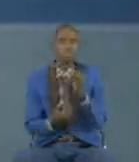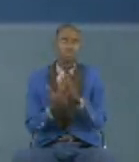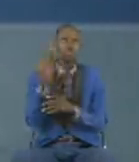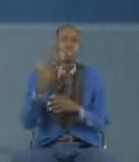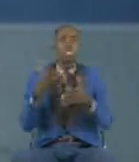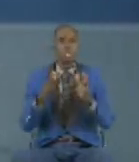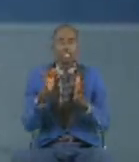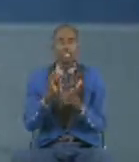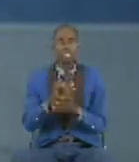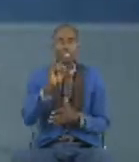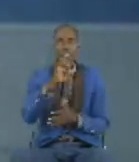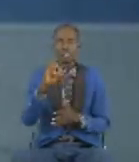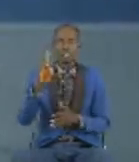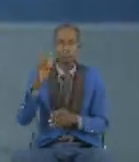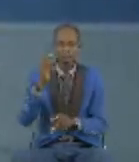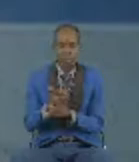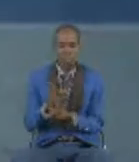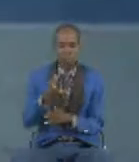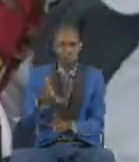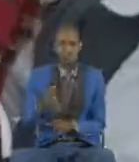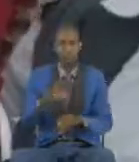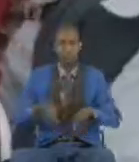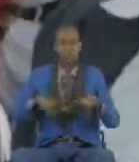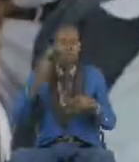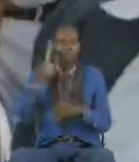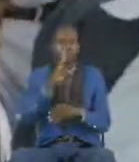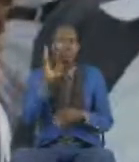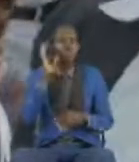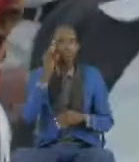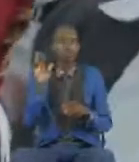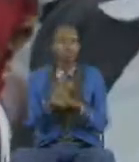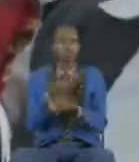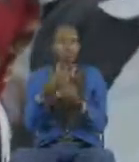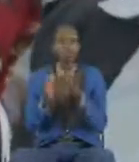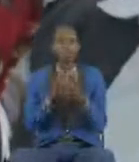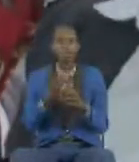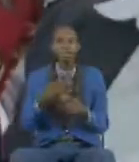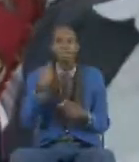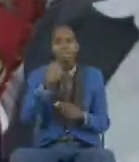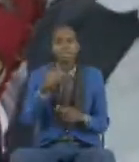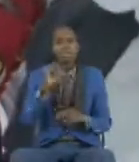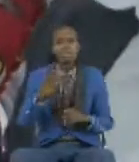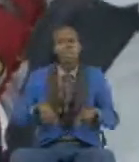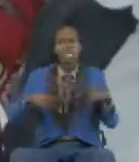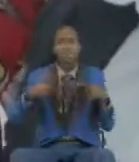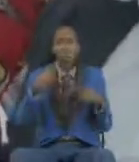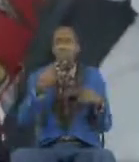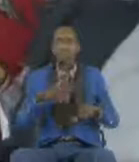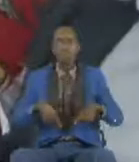semence demeure. Ta vie sera fructueuse. Quelqu'un là-bas, j'ai dit, ta vie